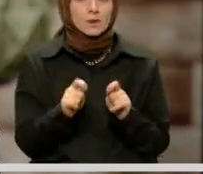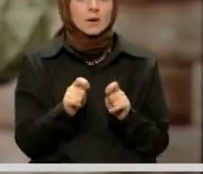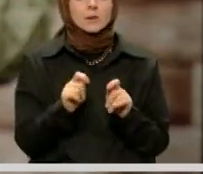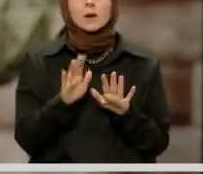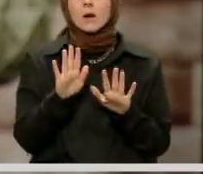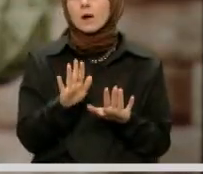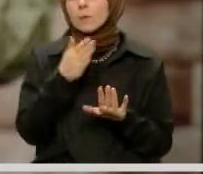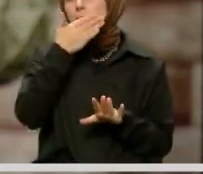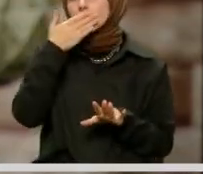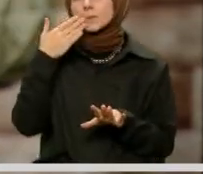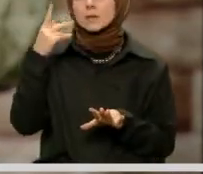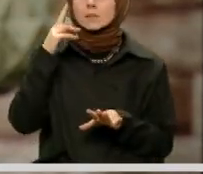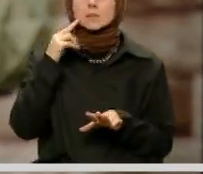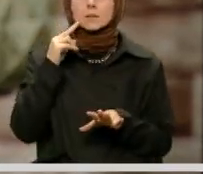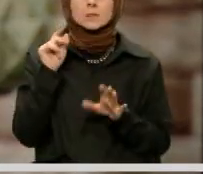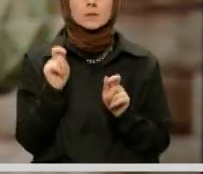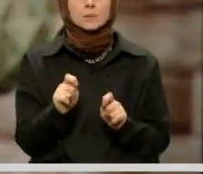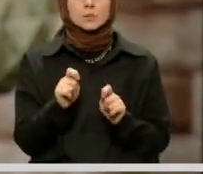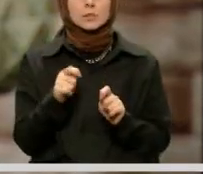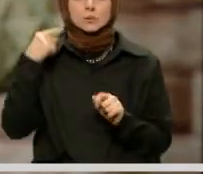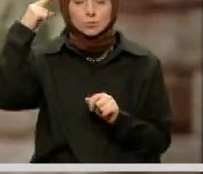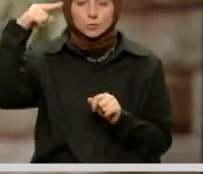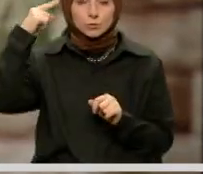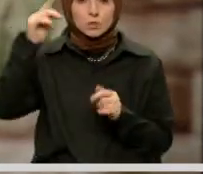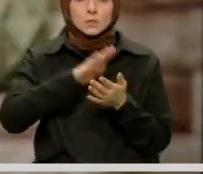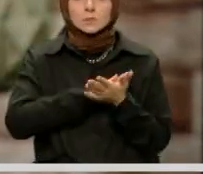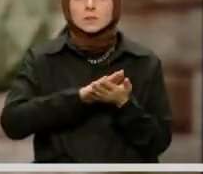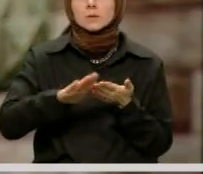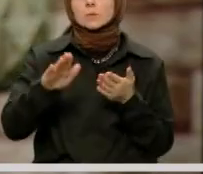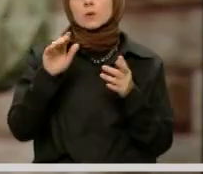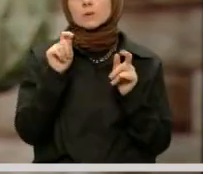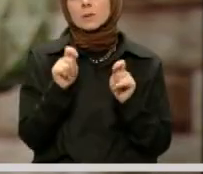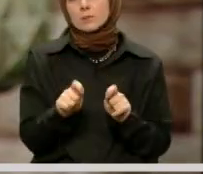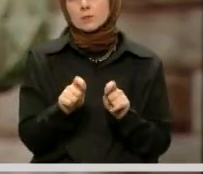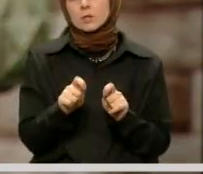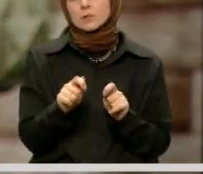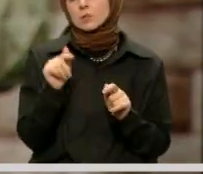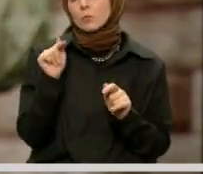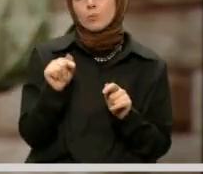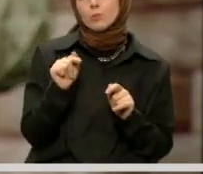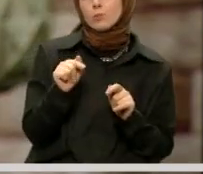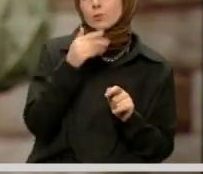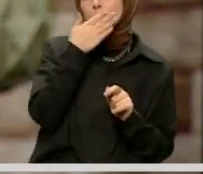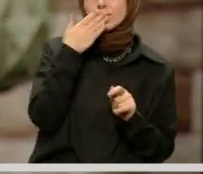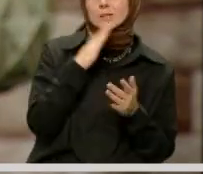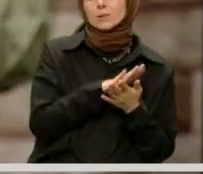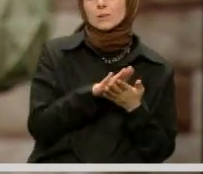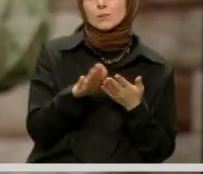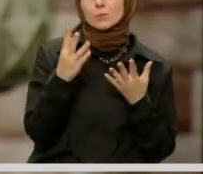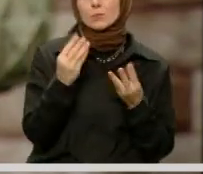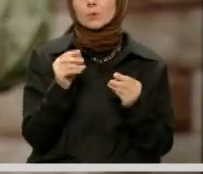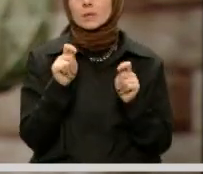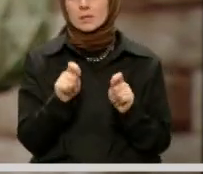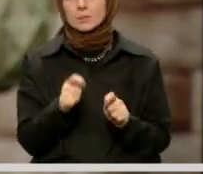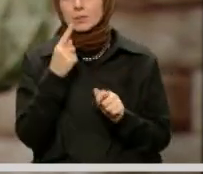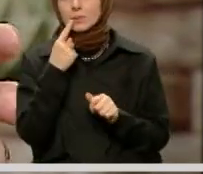olacak. Niyetimizi temizleyeceğiz. Halis, tertemiz bir niyetle ben bu Ramazan'ı düzgün bir şekilde idrak edeceğim düşüncesiyle bir defa Ramazan'a